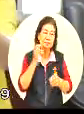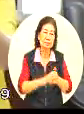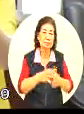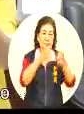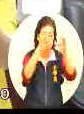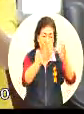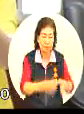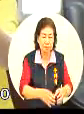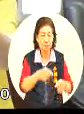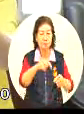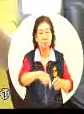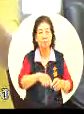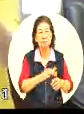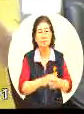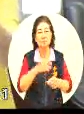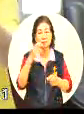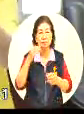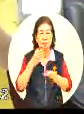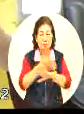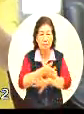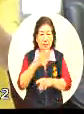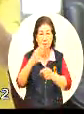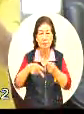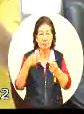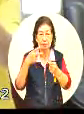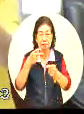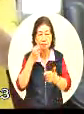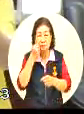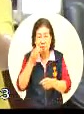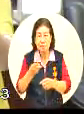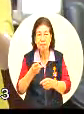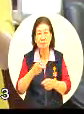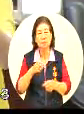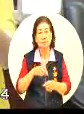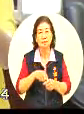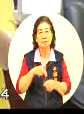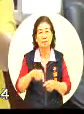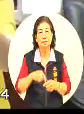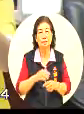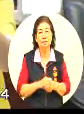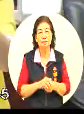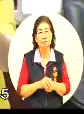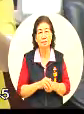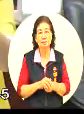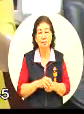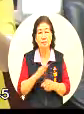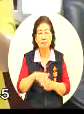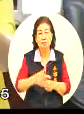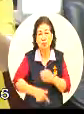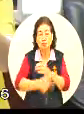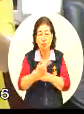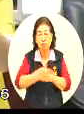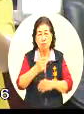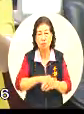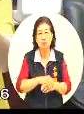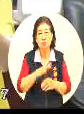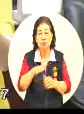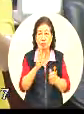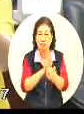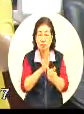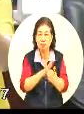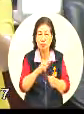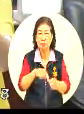处 理。然后已经两个月了，已经两个月了，好、哦、啊，麻烦尽速来厘清，然后如果该还人